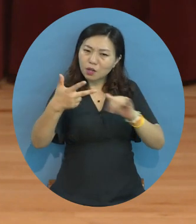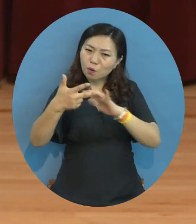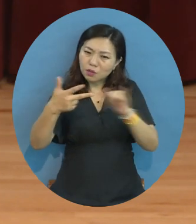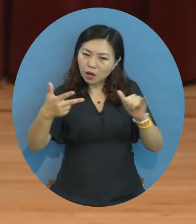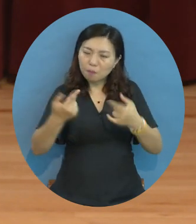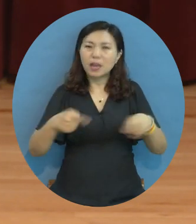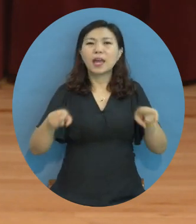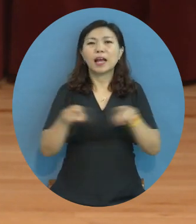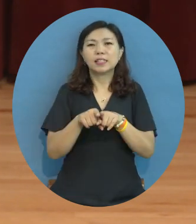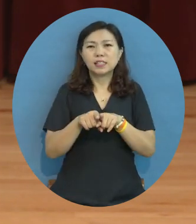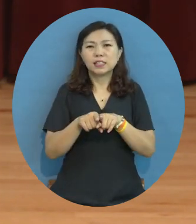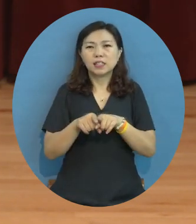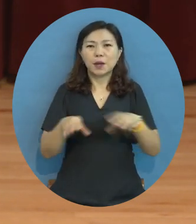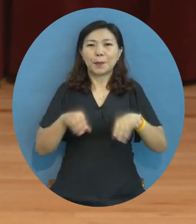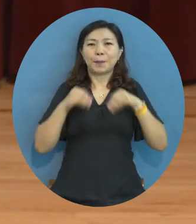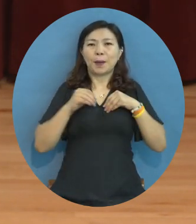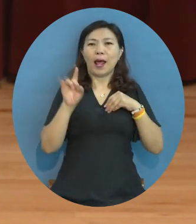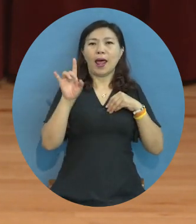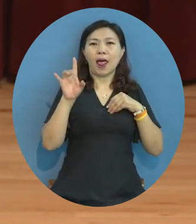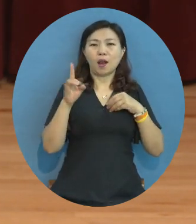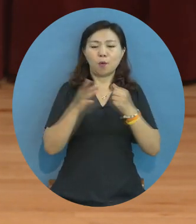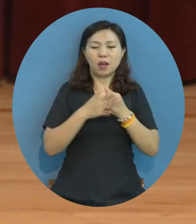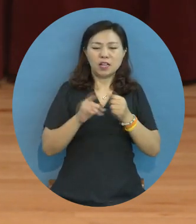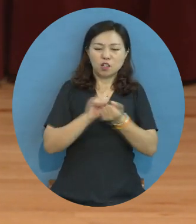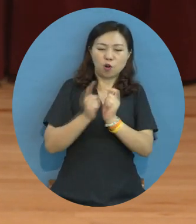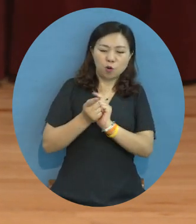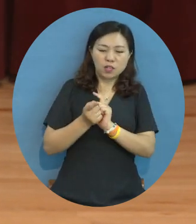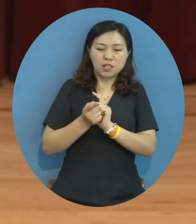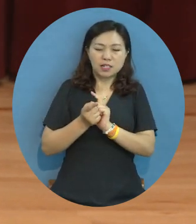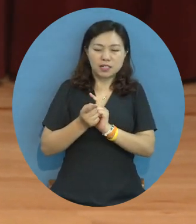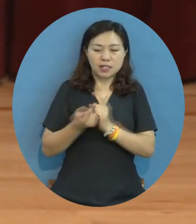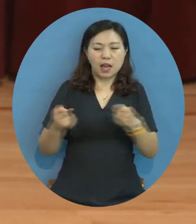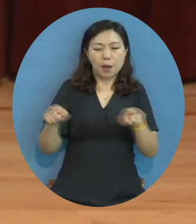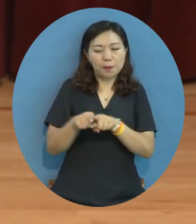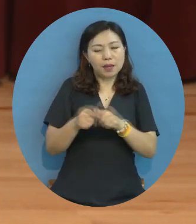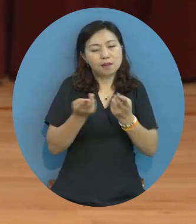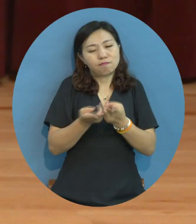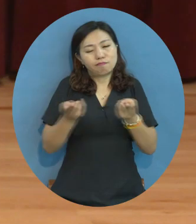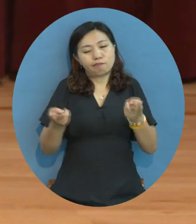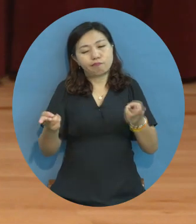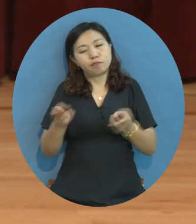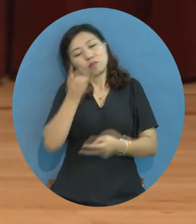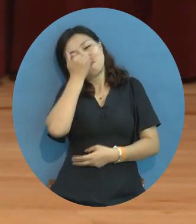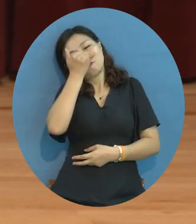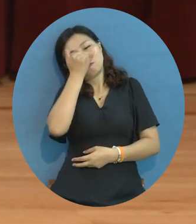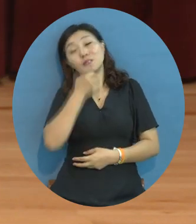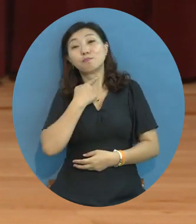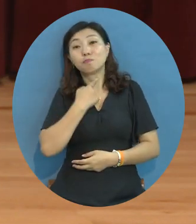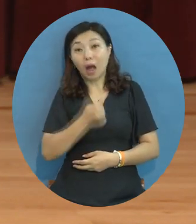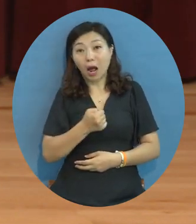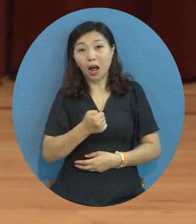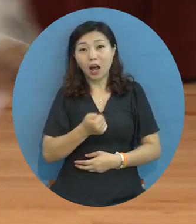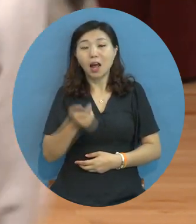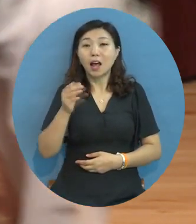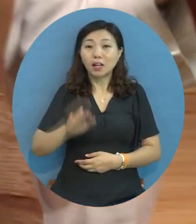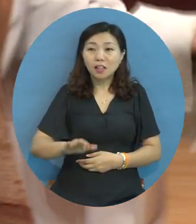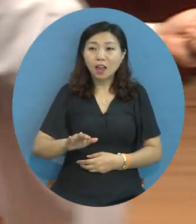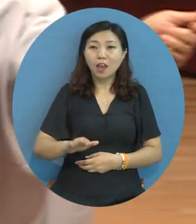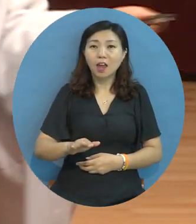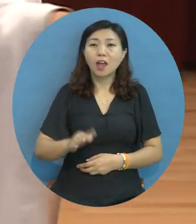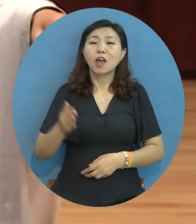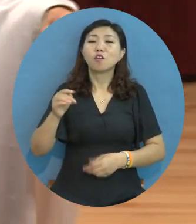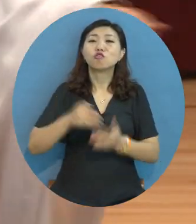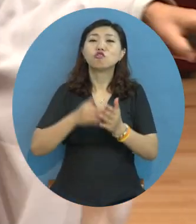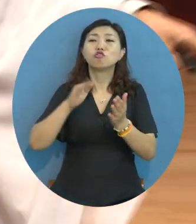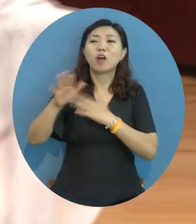말이에요. 맨날 입을 서로 가져가기 싸우고 밥만 되면. 그러다 그렇게 살다가 결혼을